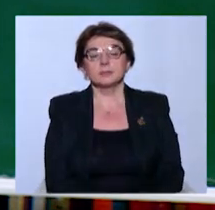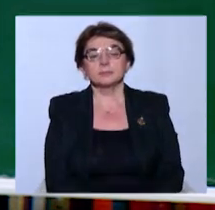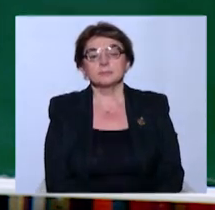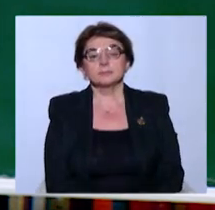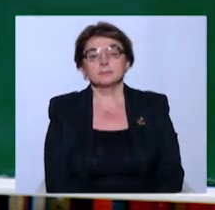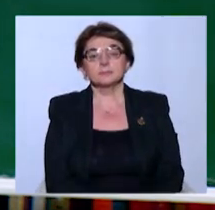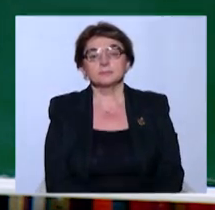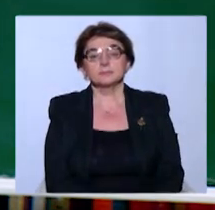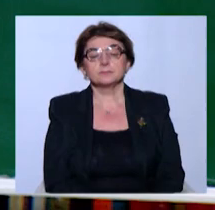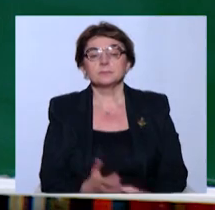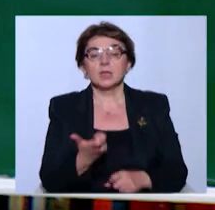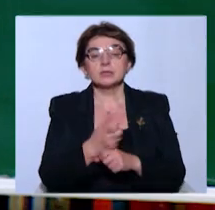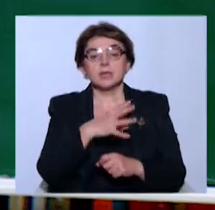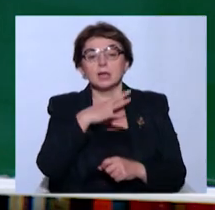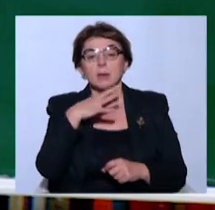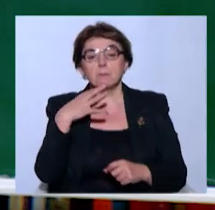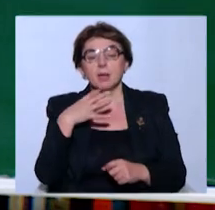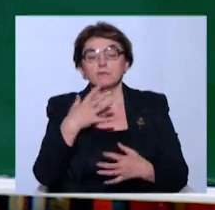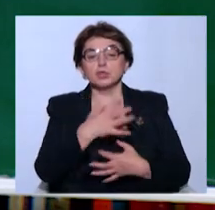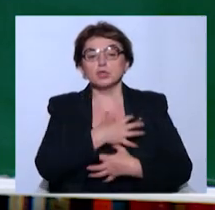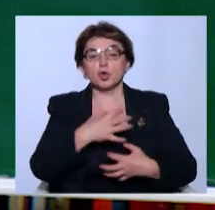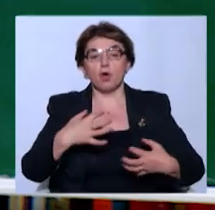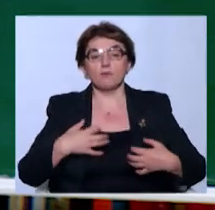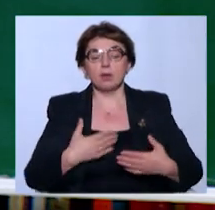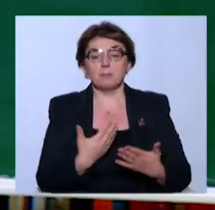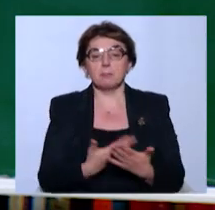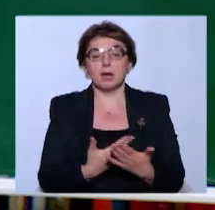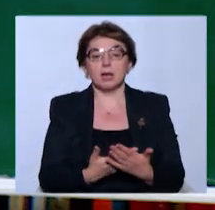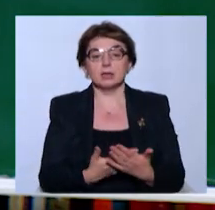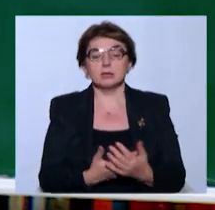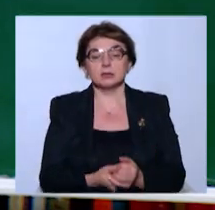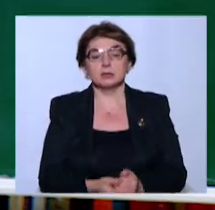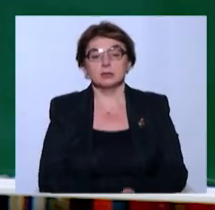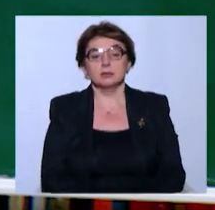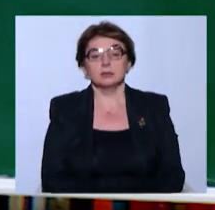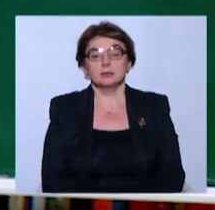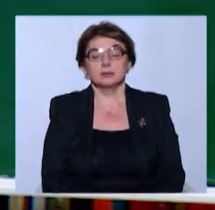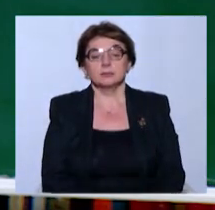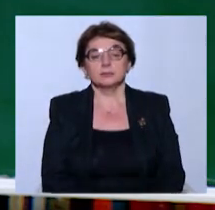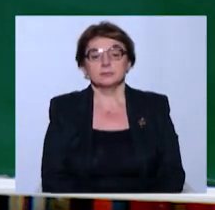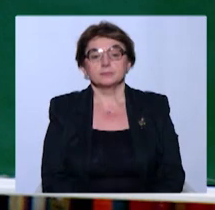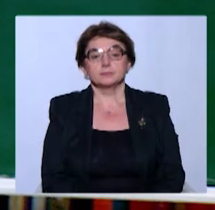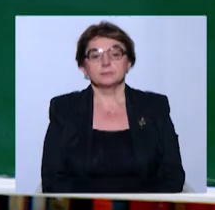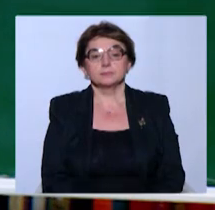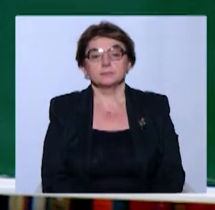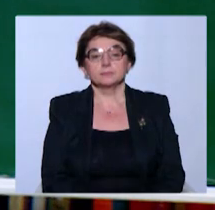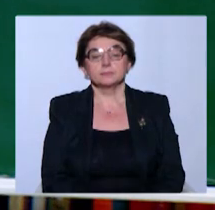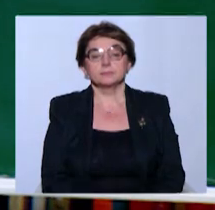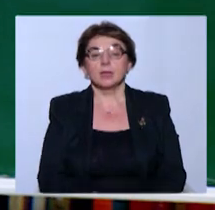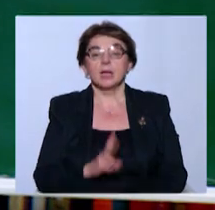ეს მას იცავს მტრის თავდასხმისაგან. ახლა